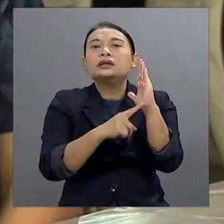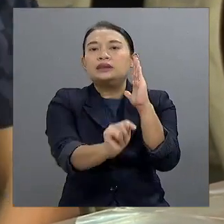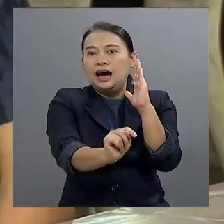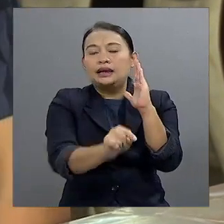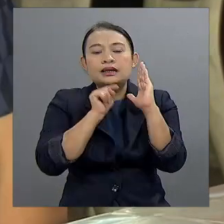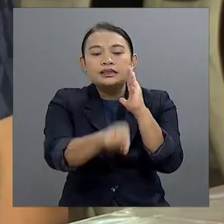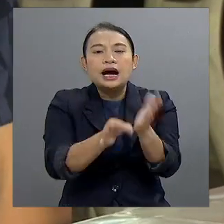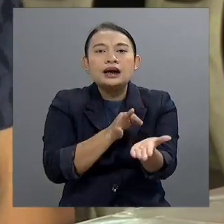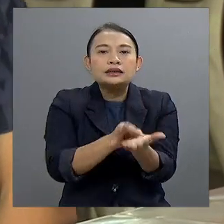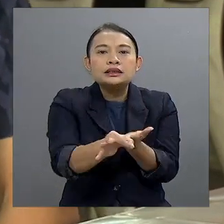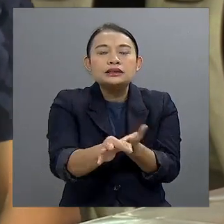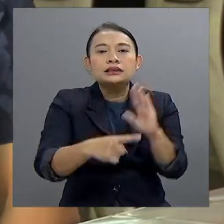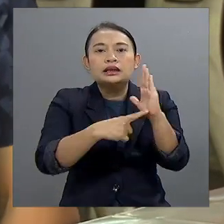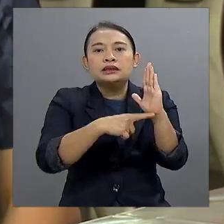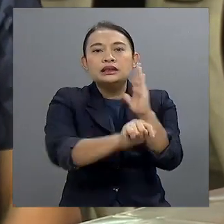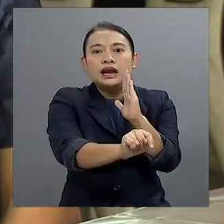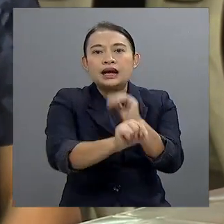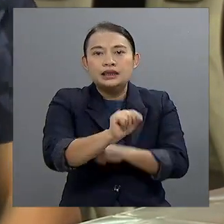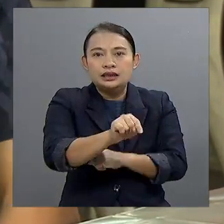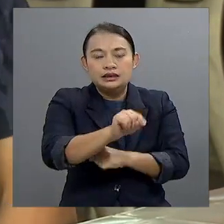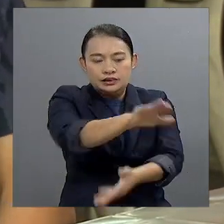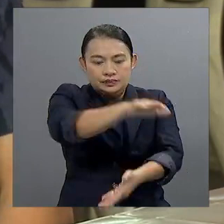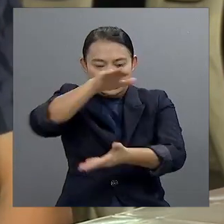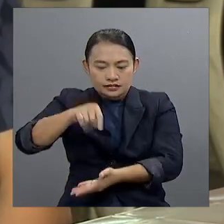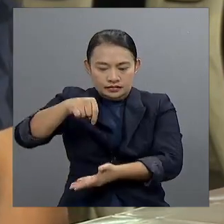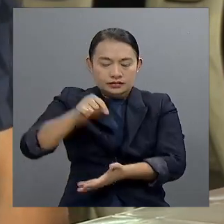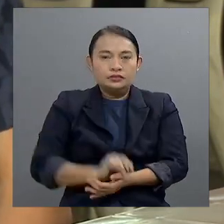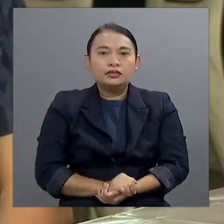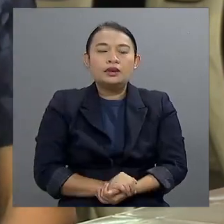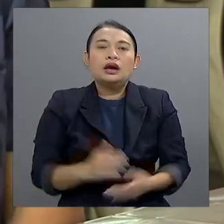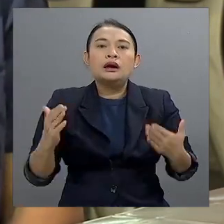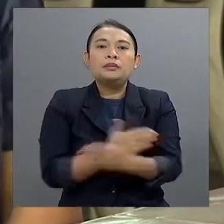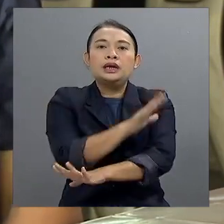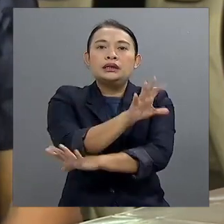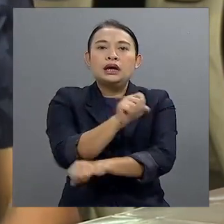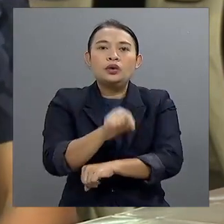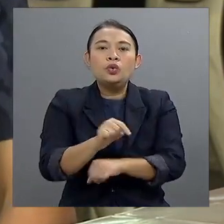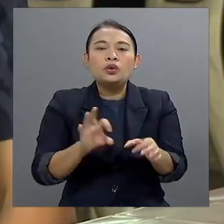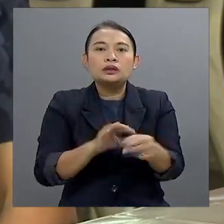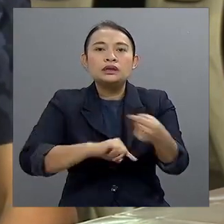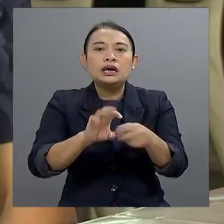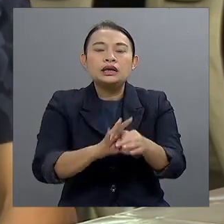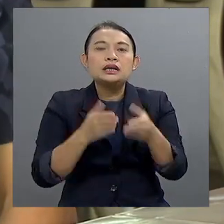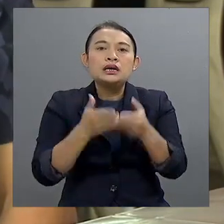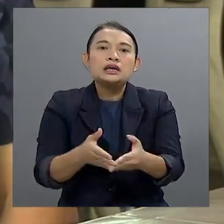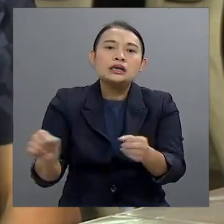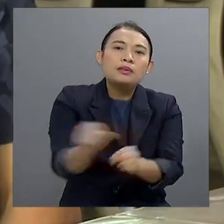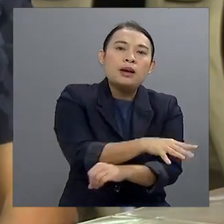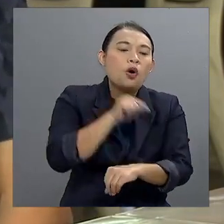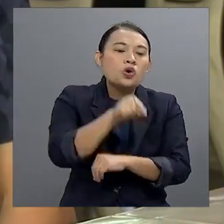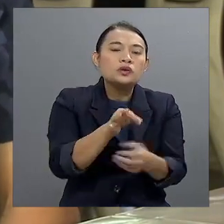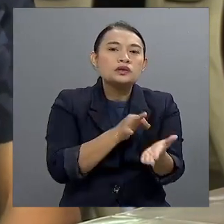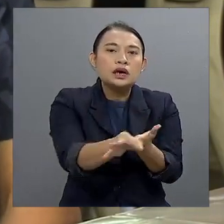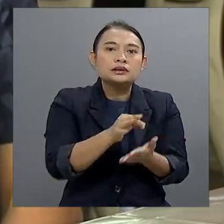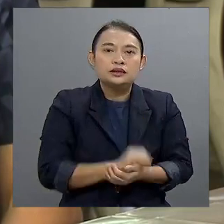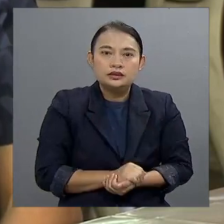ก็จะเปลี่ยนเป็นใช้กุ้งเป็นทะเลที่เป็นเรือประมงพื้นบ้านนะฮะที่เป็นแต่อาจจะได้เป็นกุ้งพวกแชร์